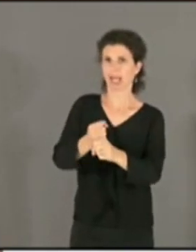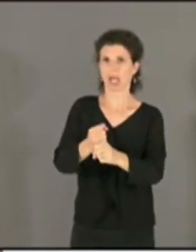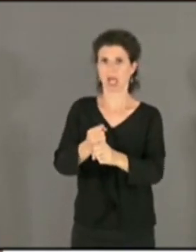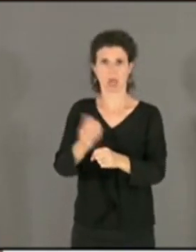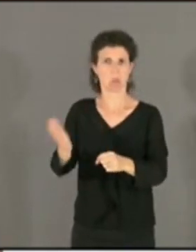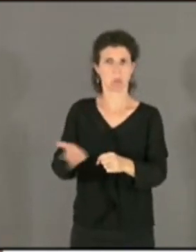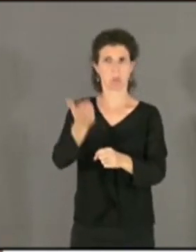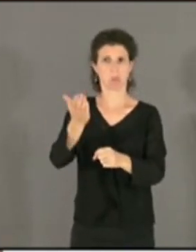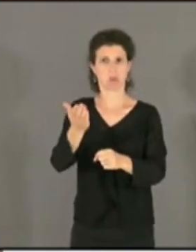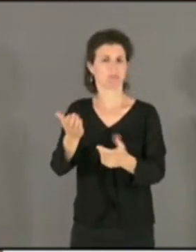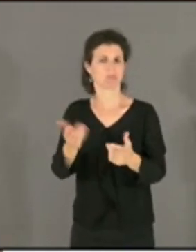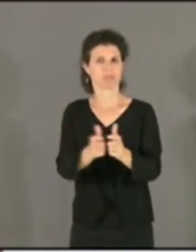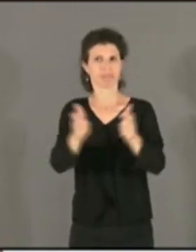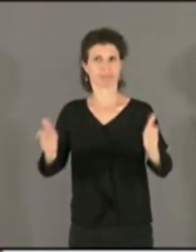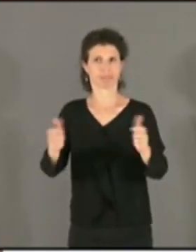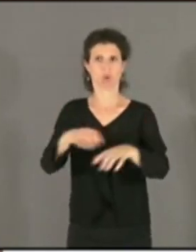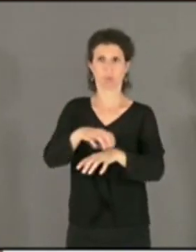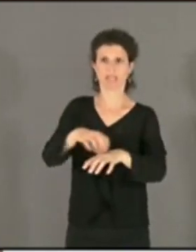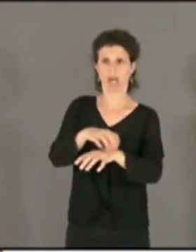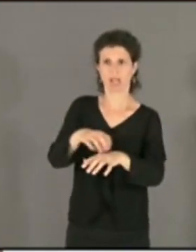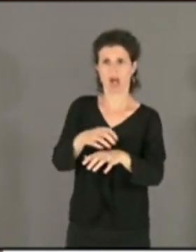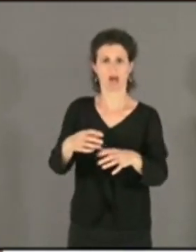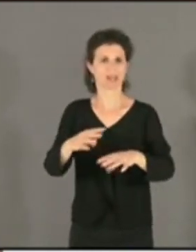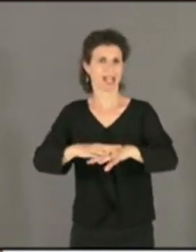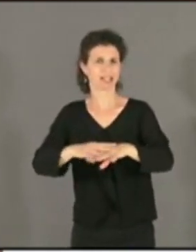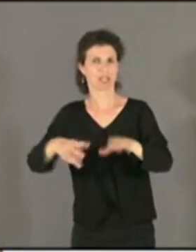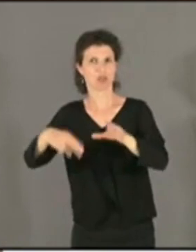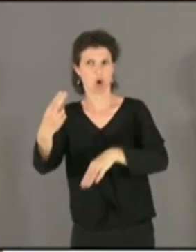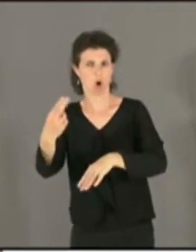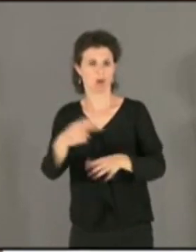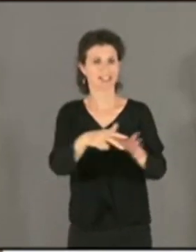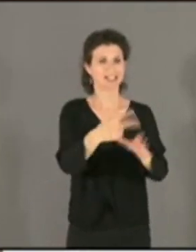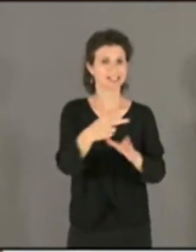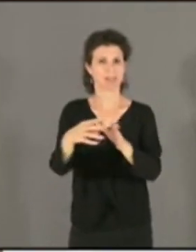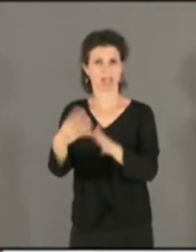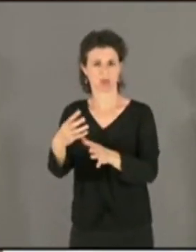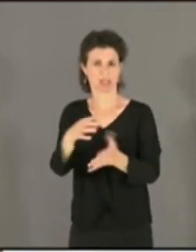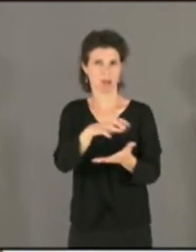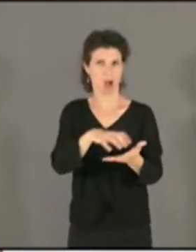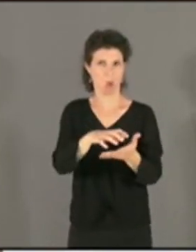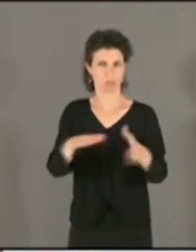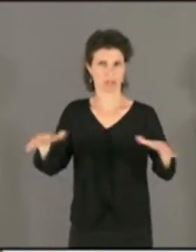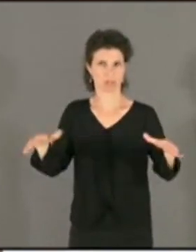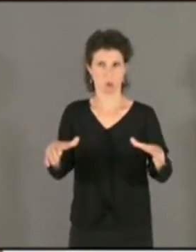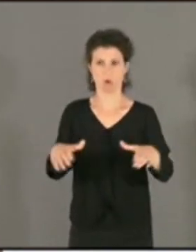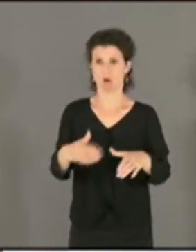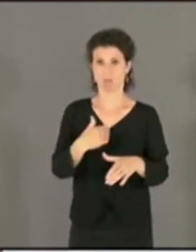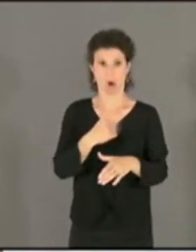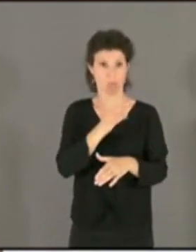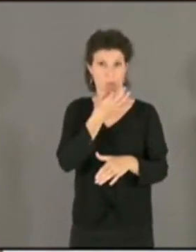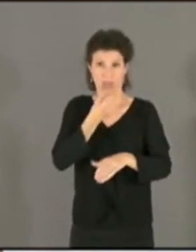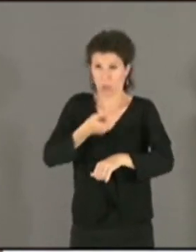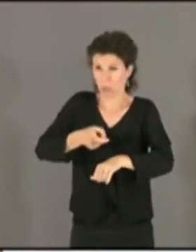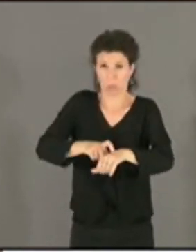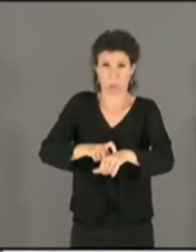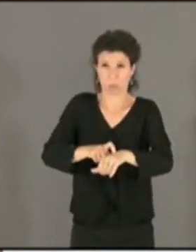grand commissariat des quartiers nord, ou en tout cas des 13e et 14e arrondissements. Et j'en profitais immédiatement à la sortie du commissariat, avant